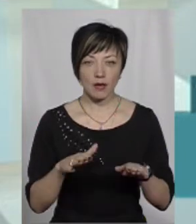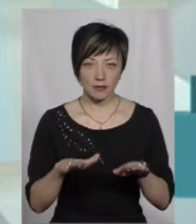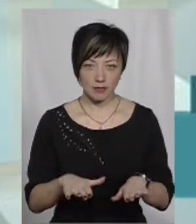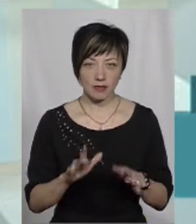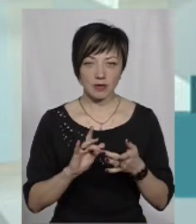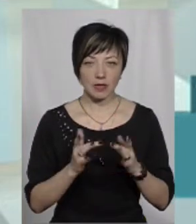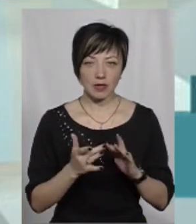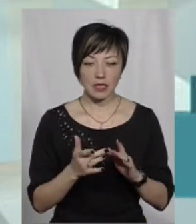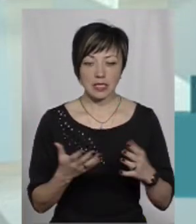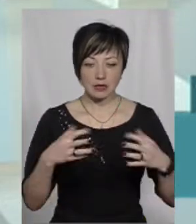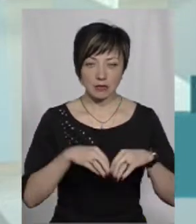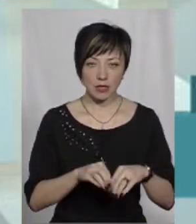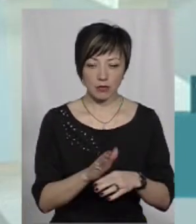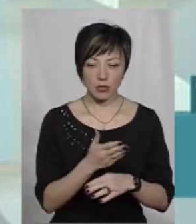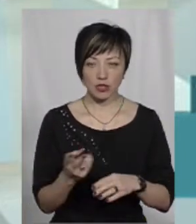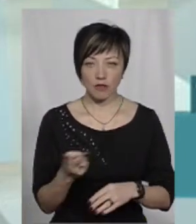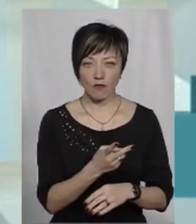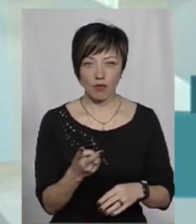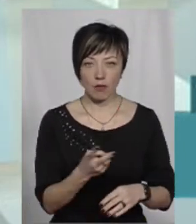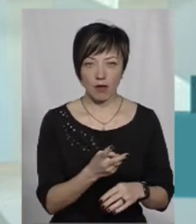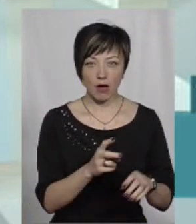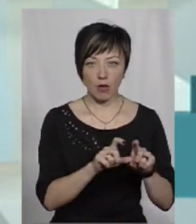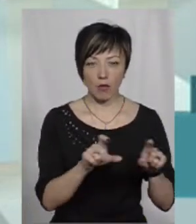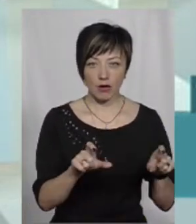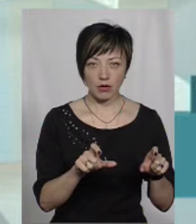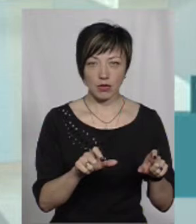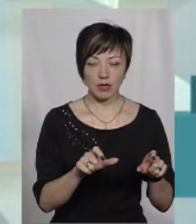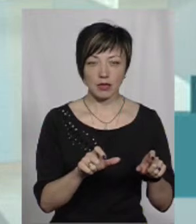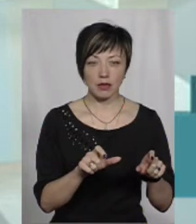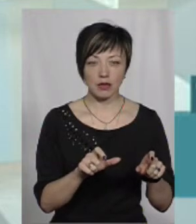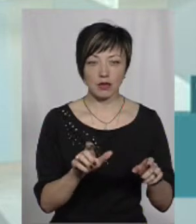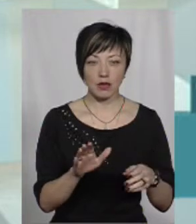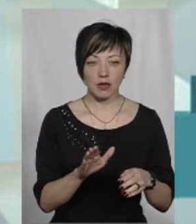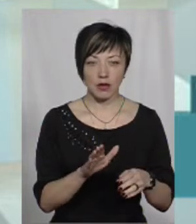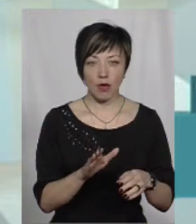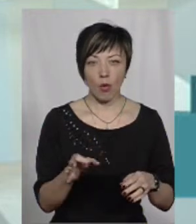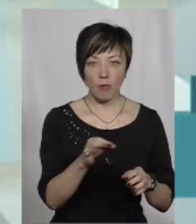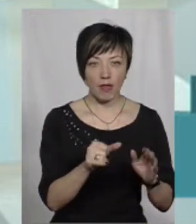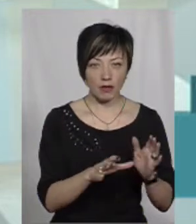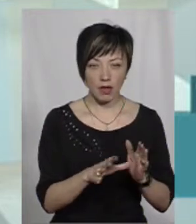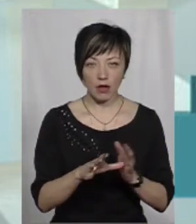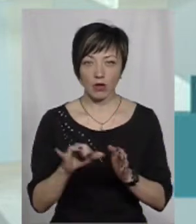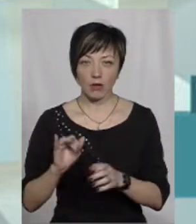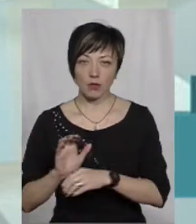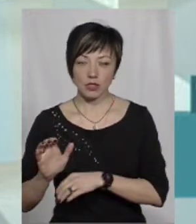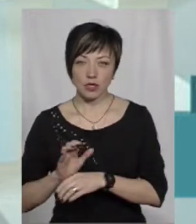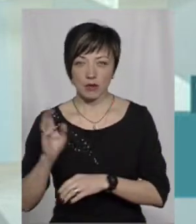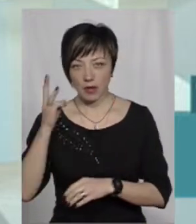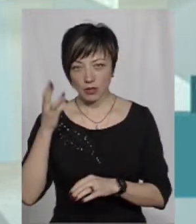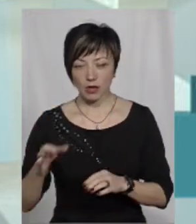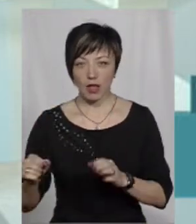платформі, він буде спільний між двома компаніями – оператором системи розподілу «Хмельницькобленерго» і